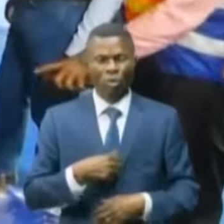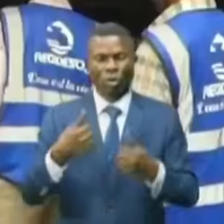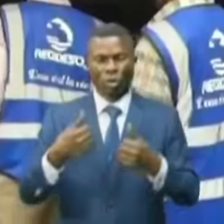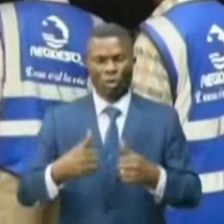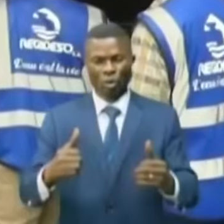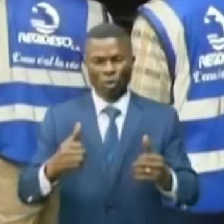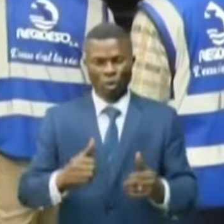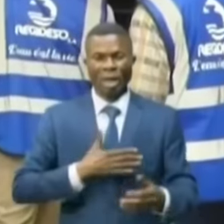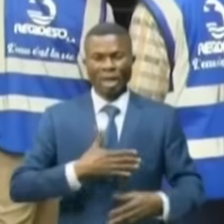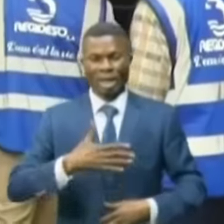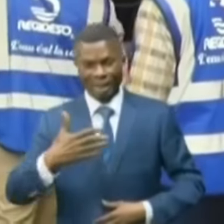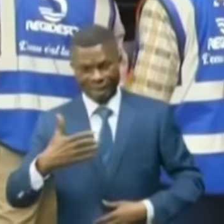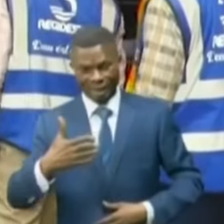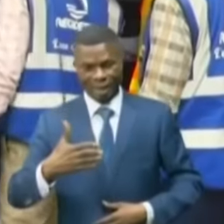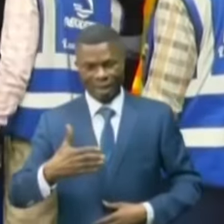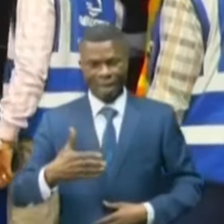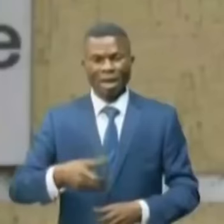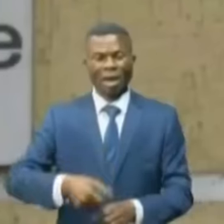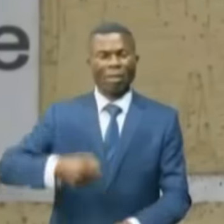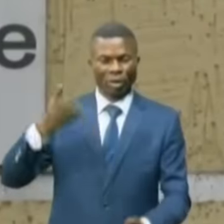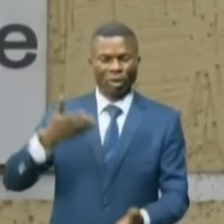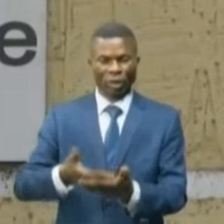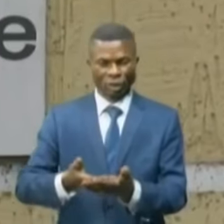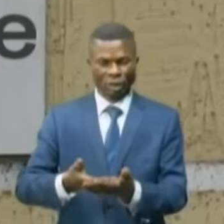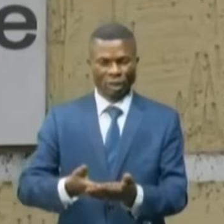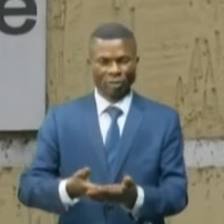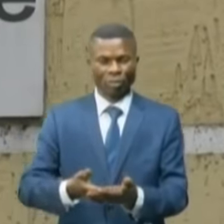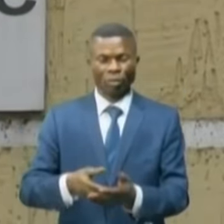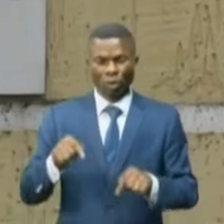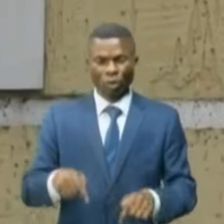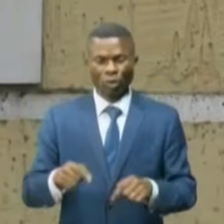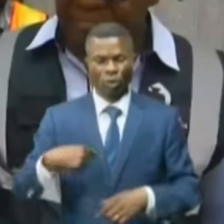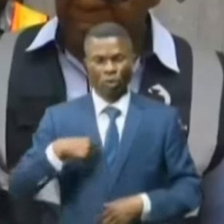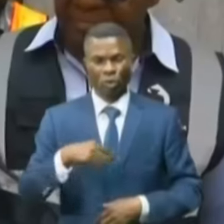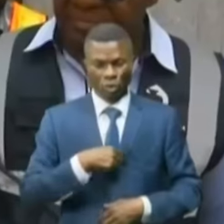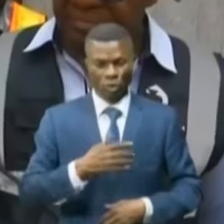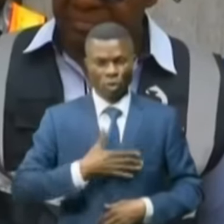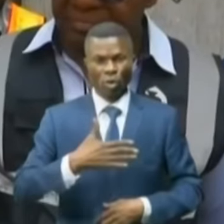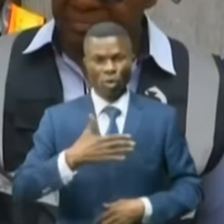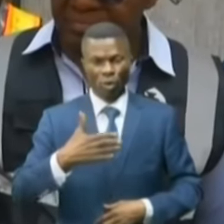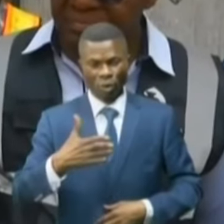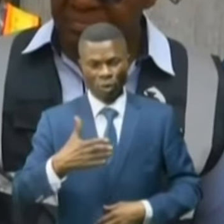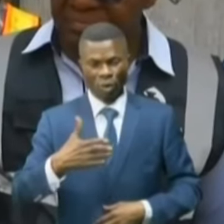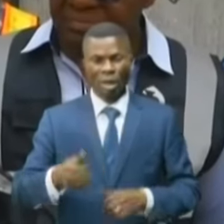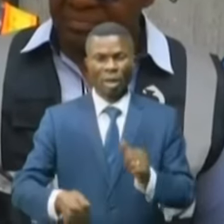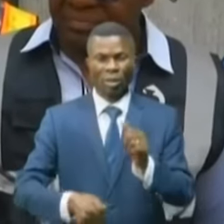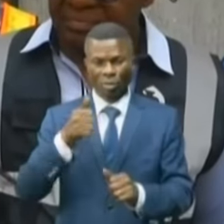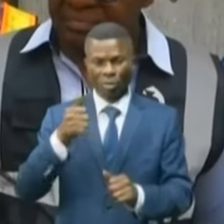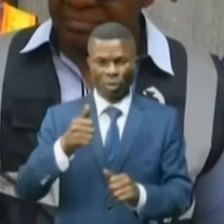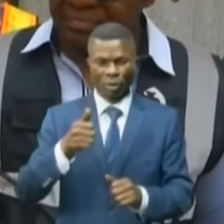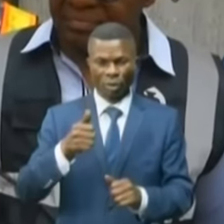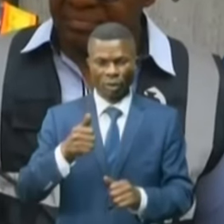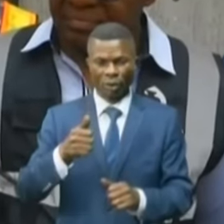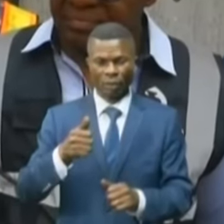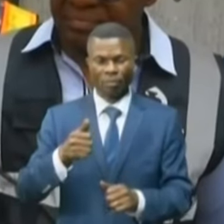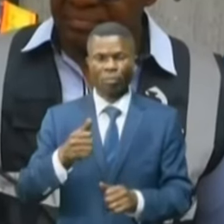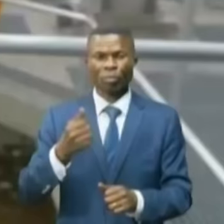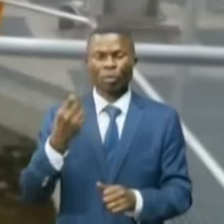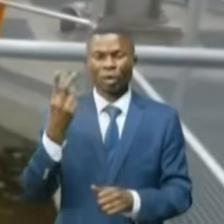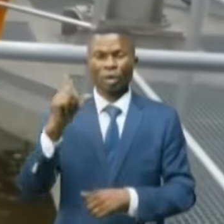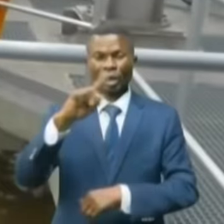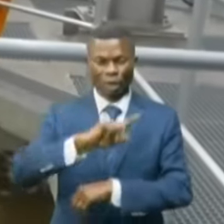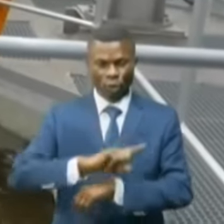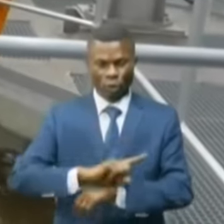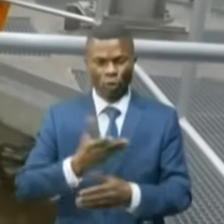des essais pour quelques heures par jour. Aujourd'hui, nous faisons ces essais au-delà de 20 jusqu'à 24 heures dans une